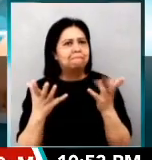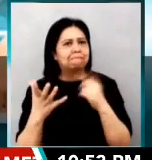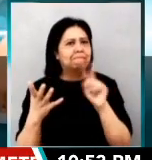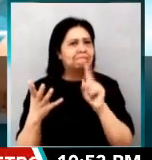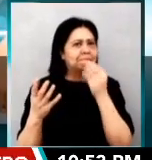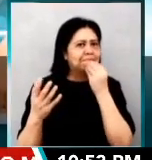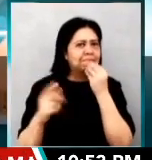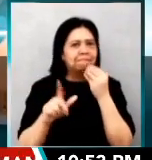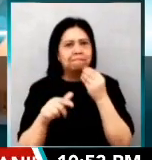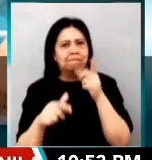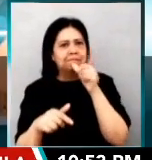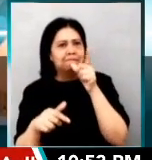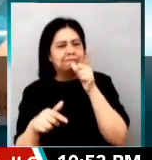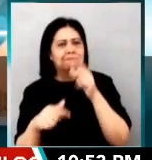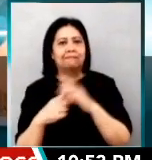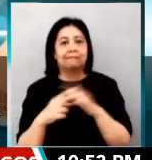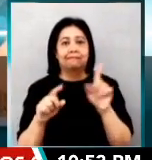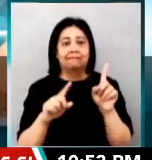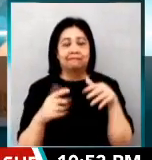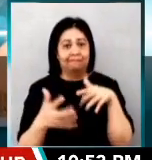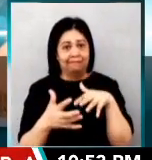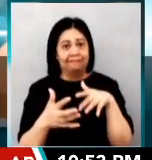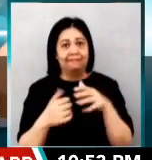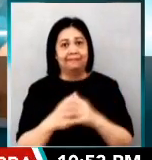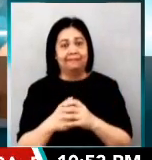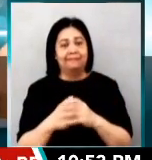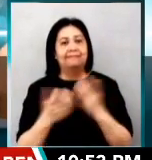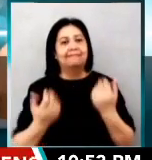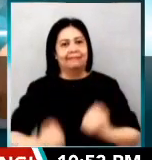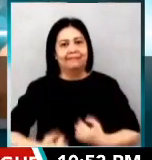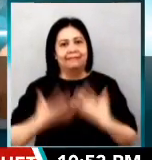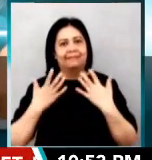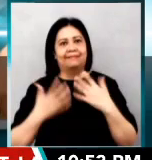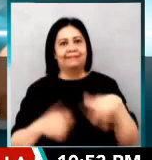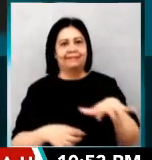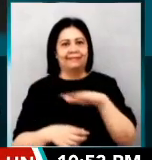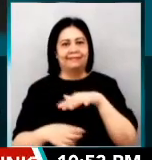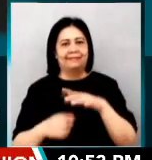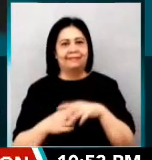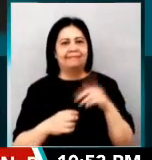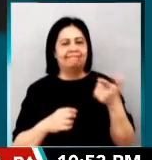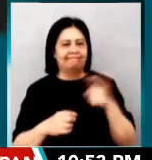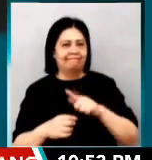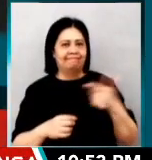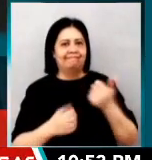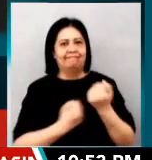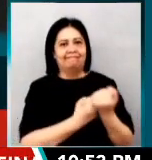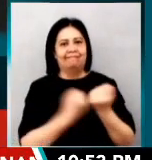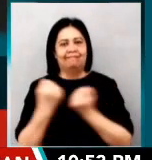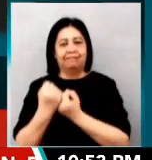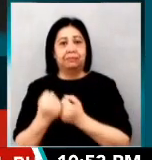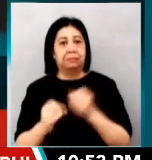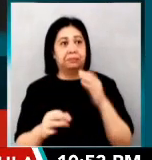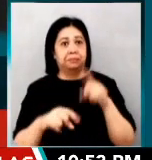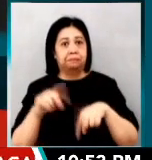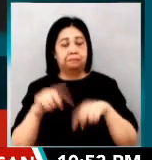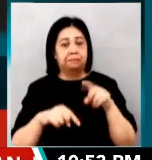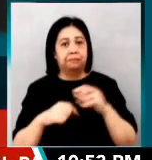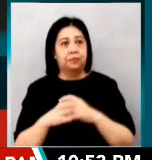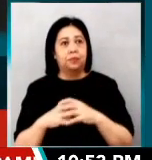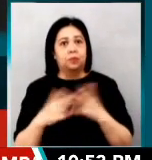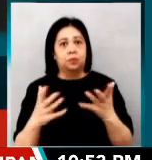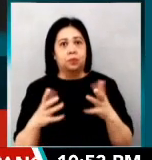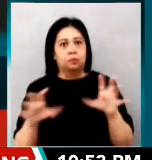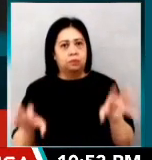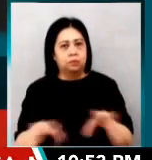lunch. Pagdating sa pag-aaral, naging inspirasyon din daw nila ang isa't isa. If you have friends that, you know, work hard, you're